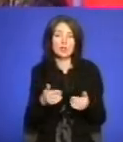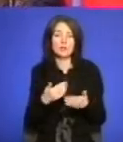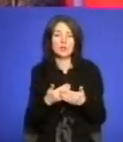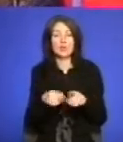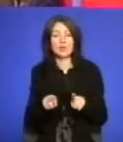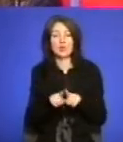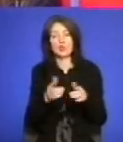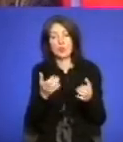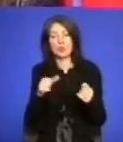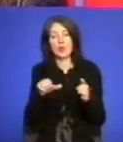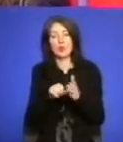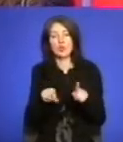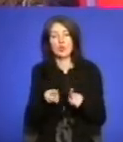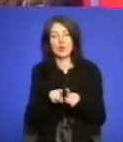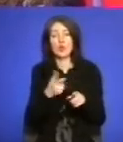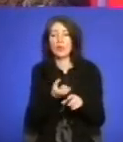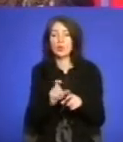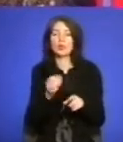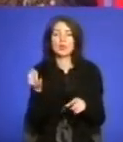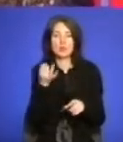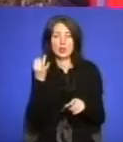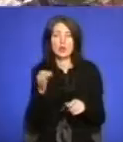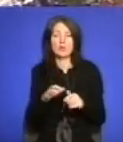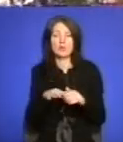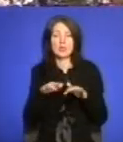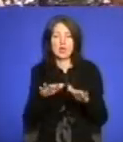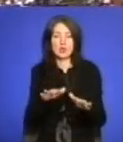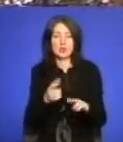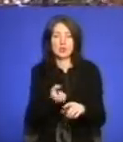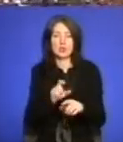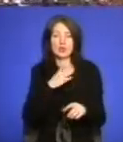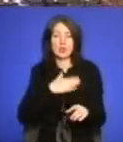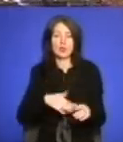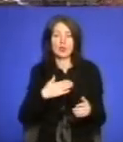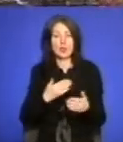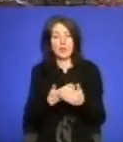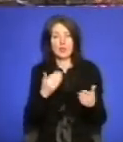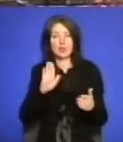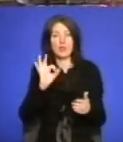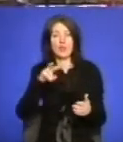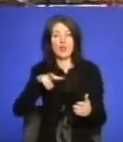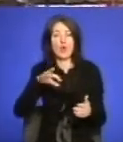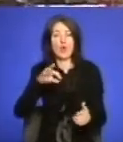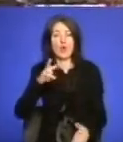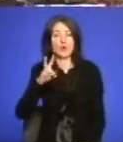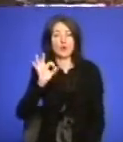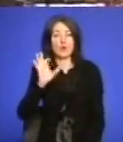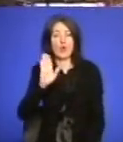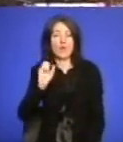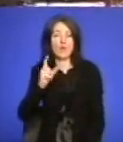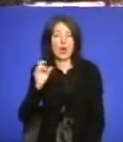ось Також ми приймаємо участь у такому дуже дуже приємно ми від Волновахи передаємо вам вели Всім привіт